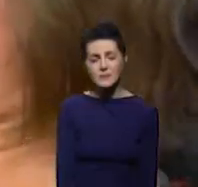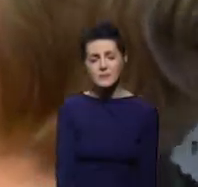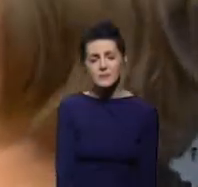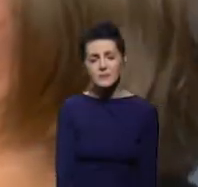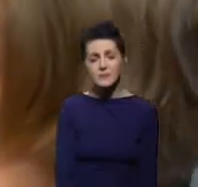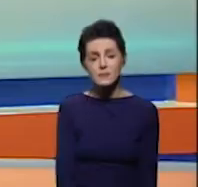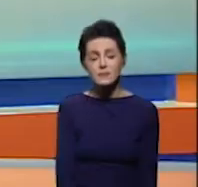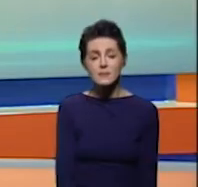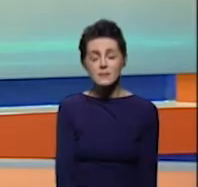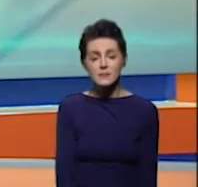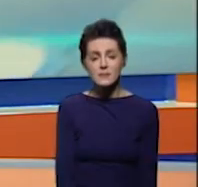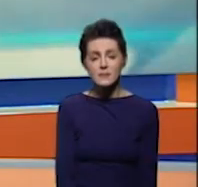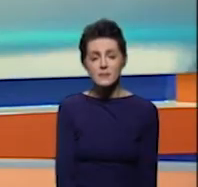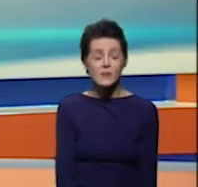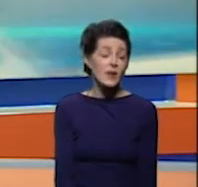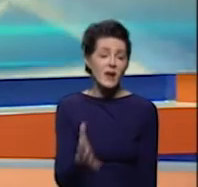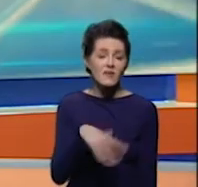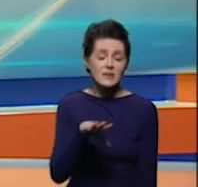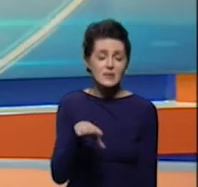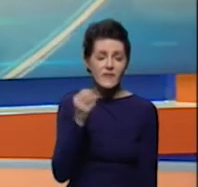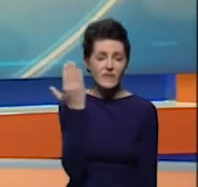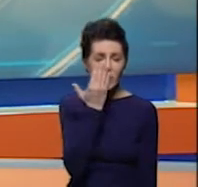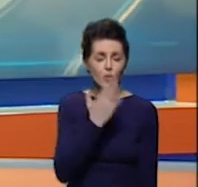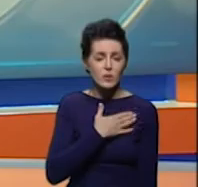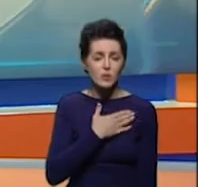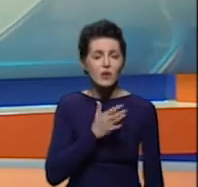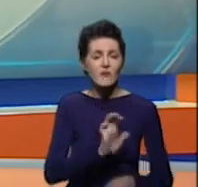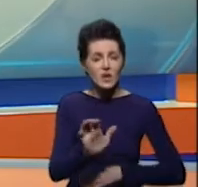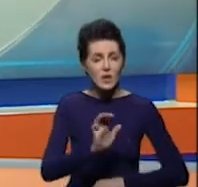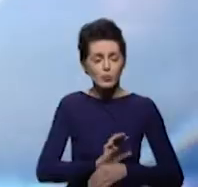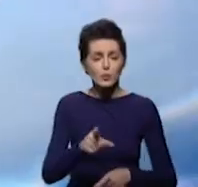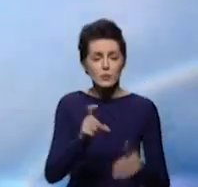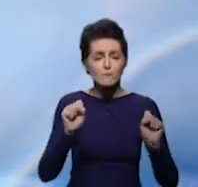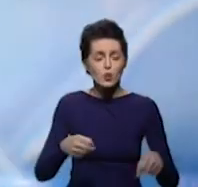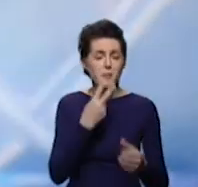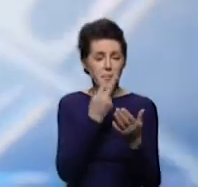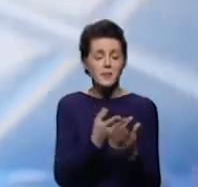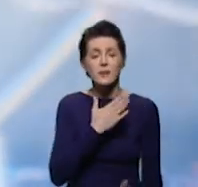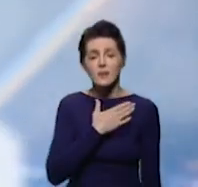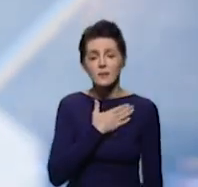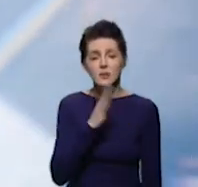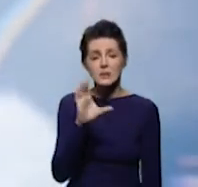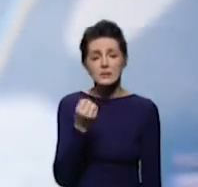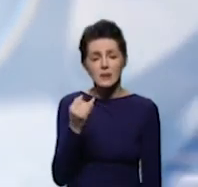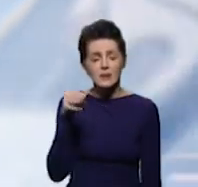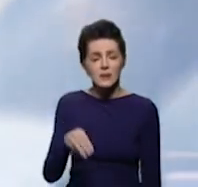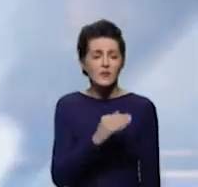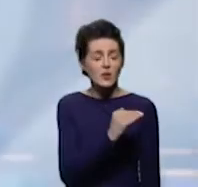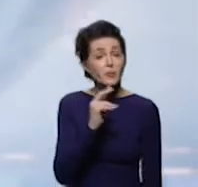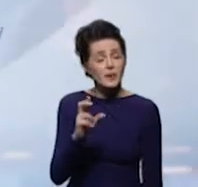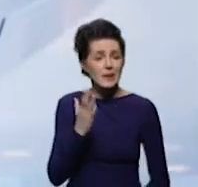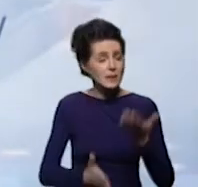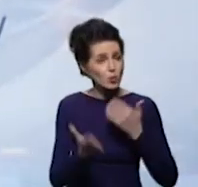«Донбас». Усі сюжети цього випуску ви також можете подивитися на наших сторінках у Фейсбуці та Ютубі.